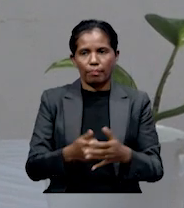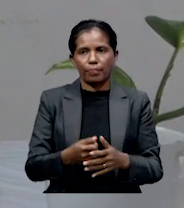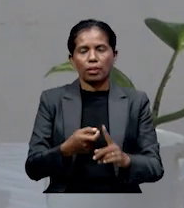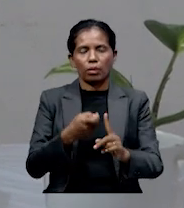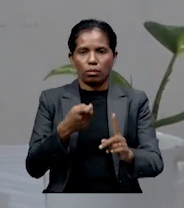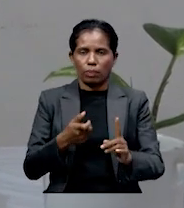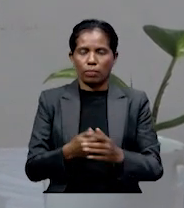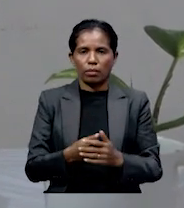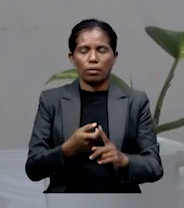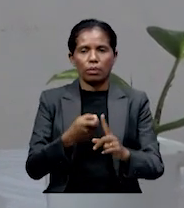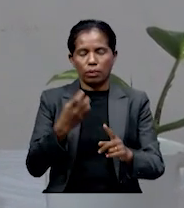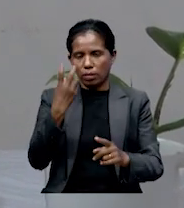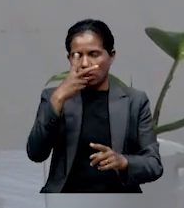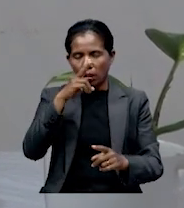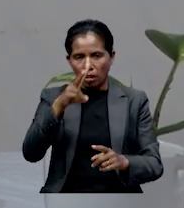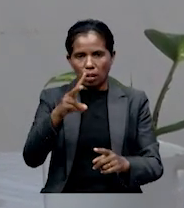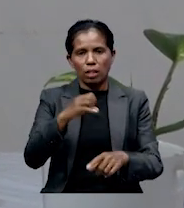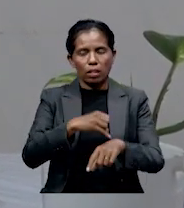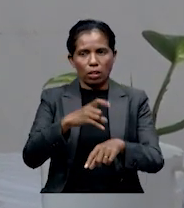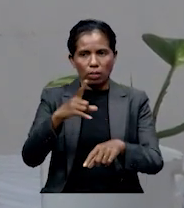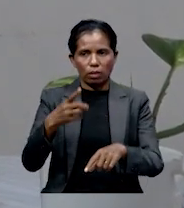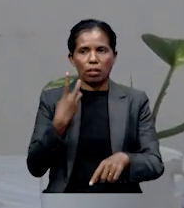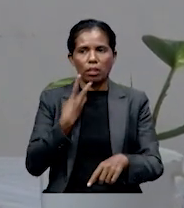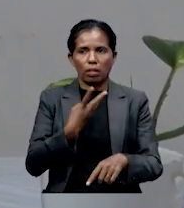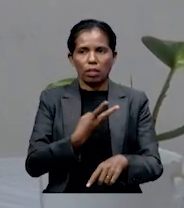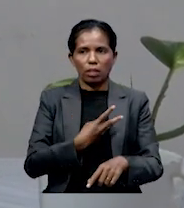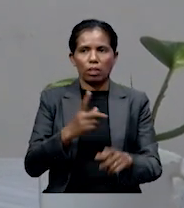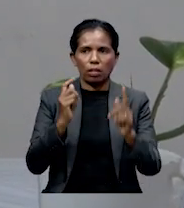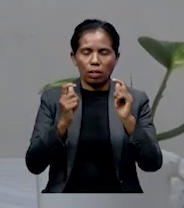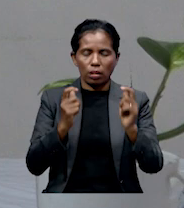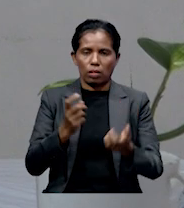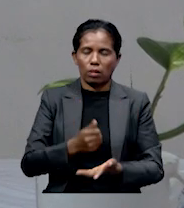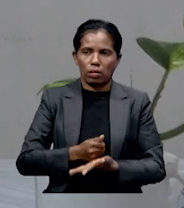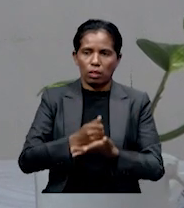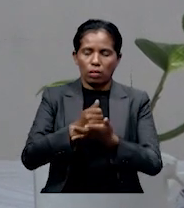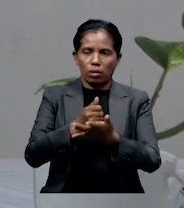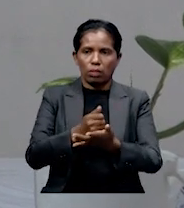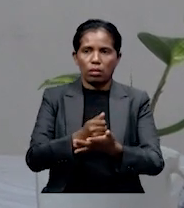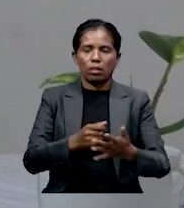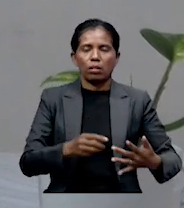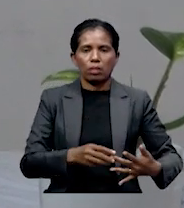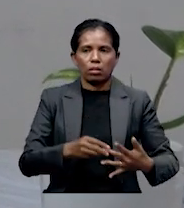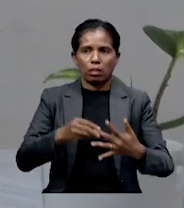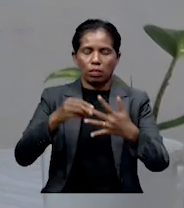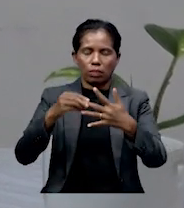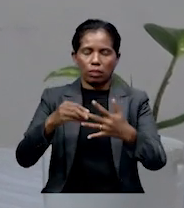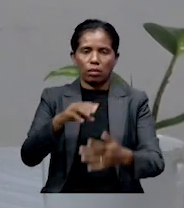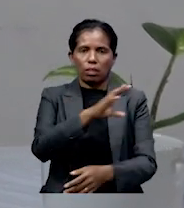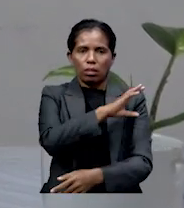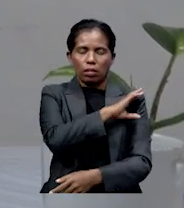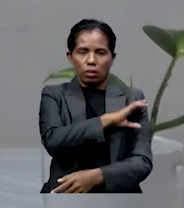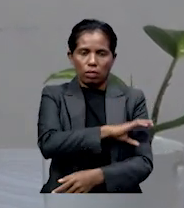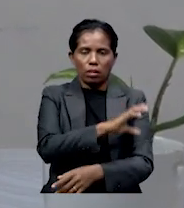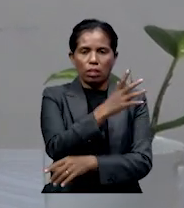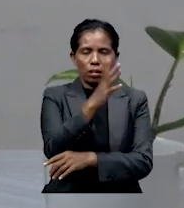parte Conservação Internacional e está tenta a tua ajuda a facilitar o livro da minha guarda floresta sira e